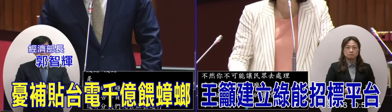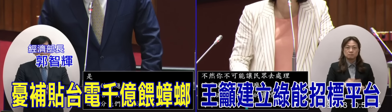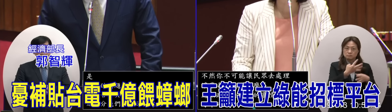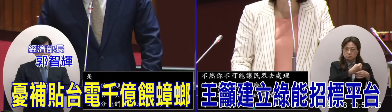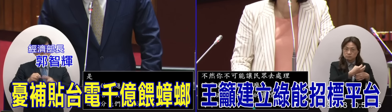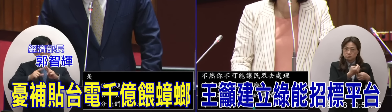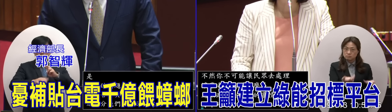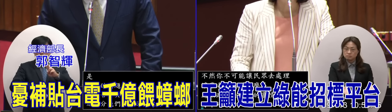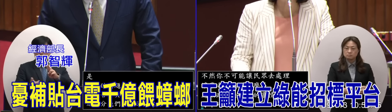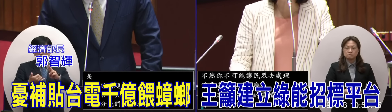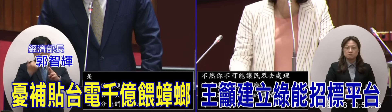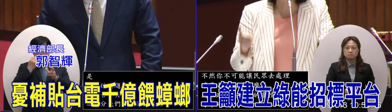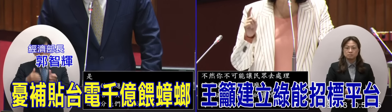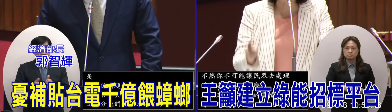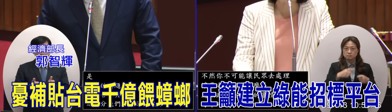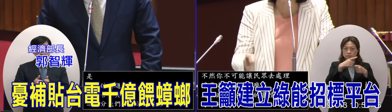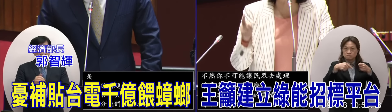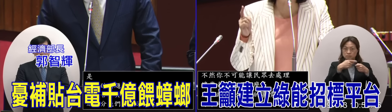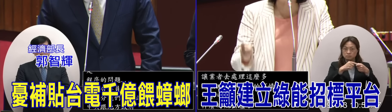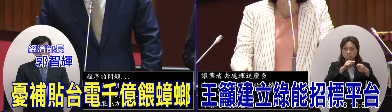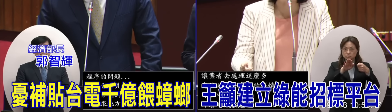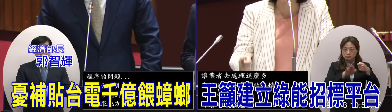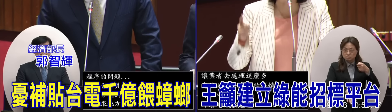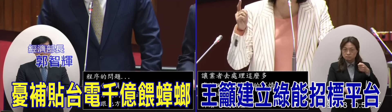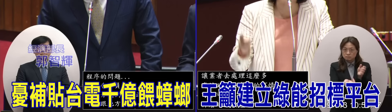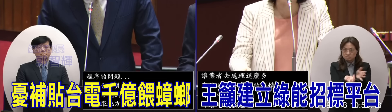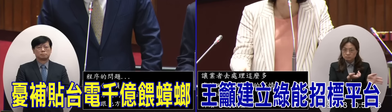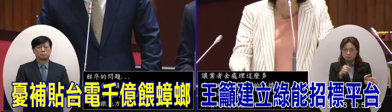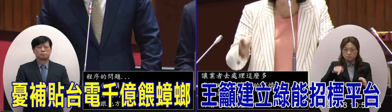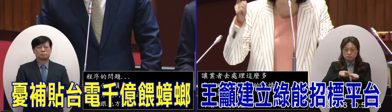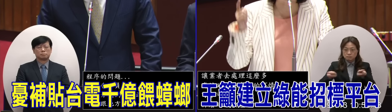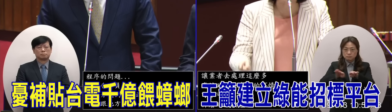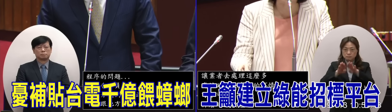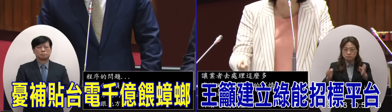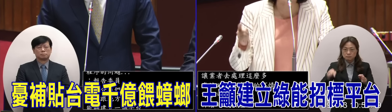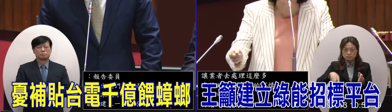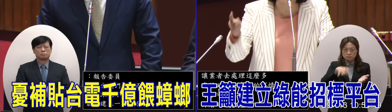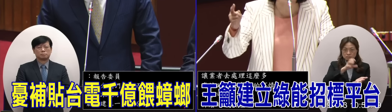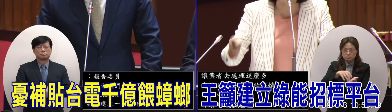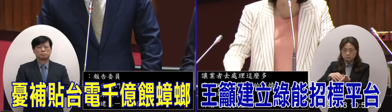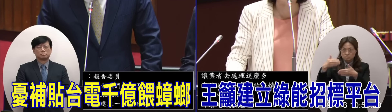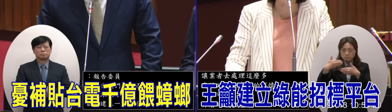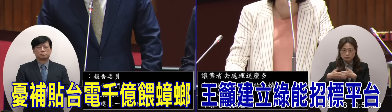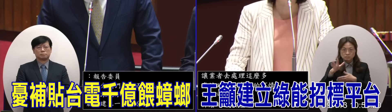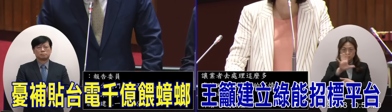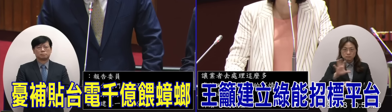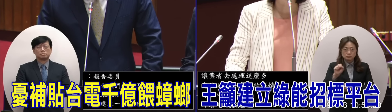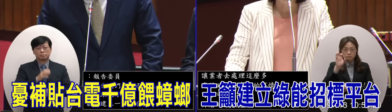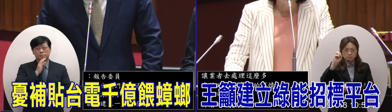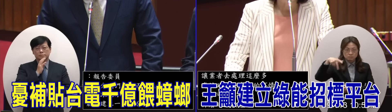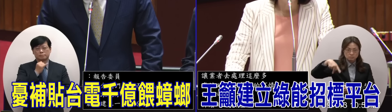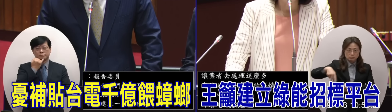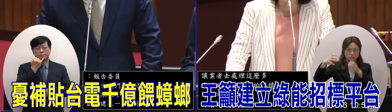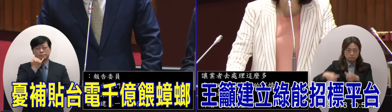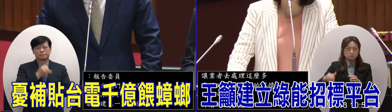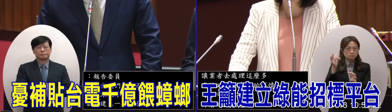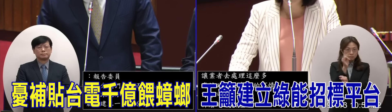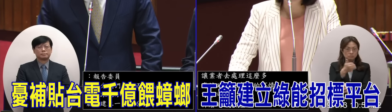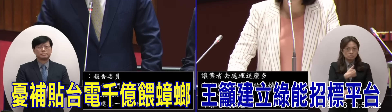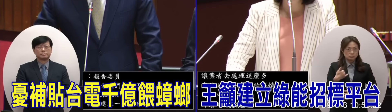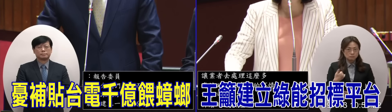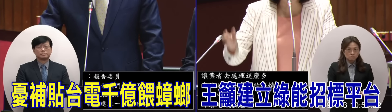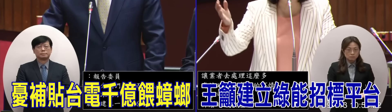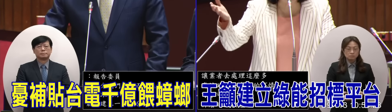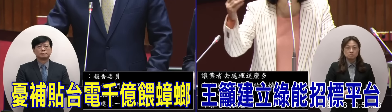在年底之前就可以出炉。 年底之前把这个平台、把这个流程、这个 SOP 建立起来，可不可以？ 是，可以。 好，所